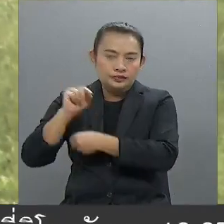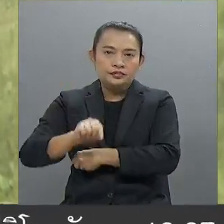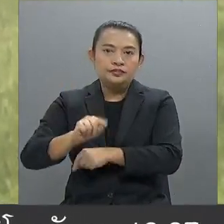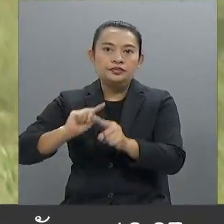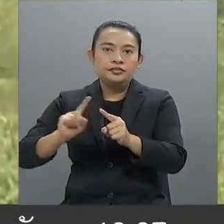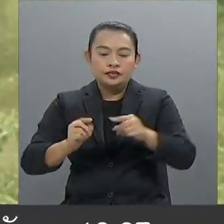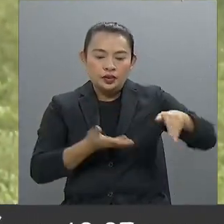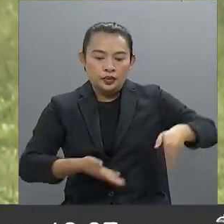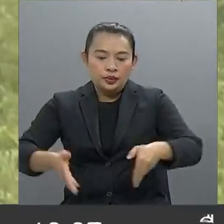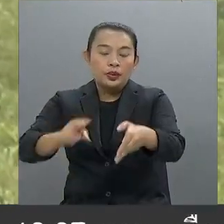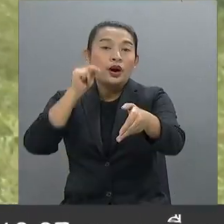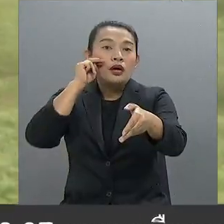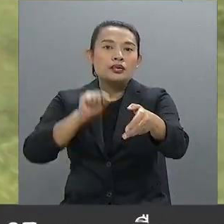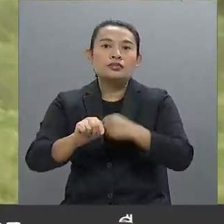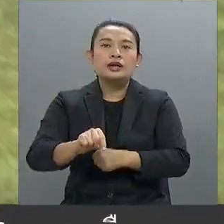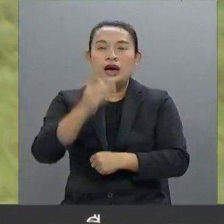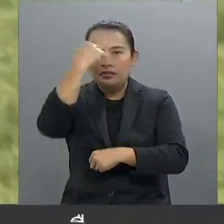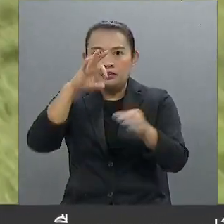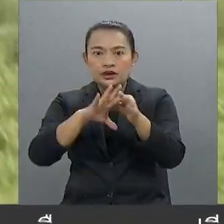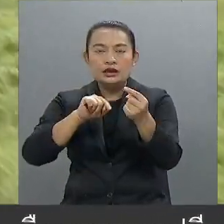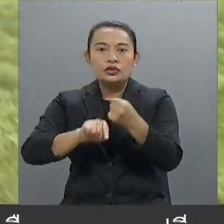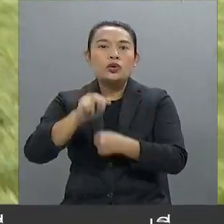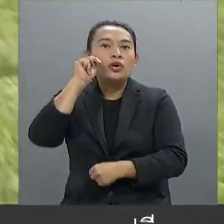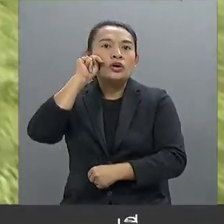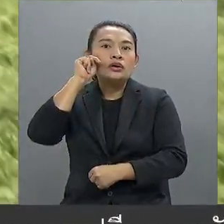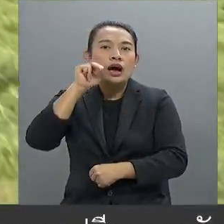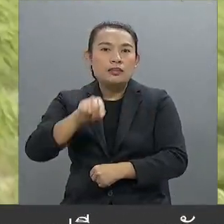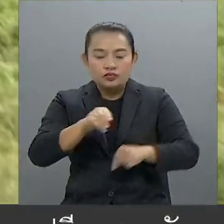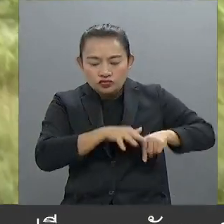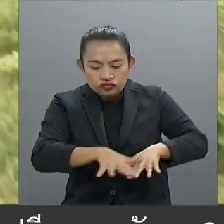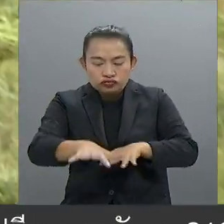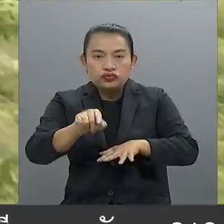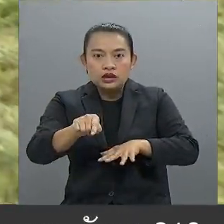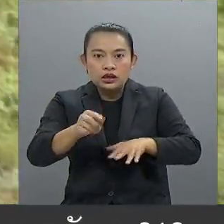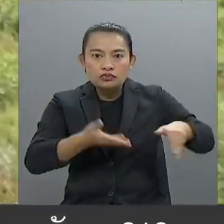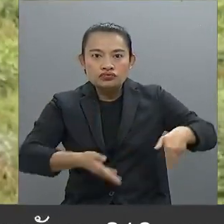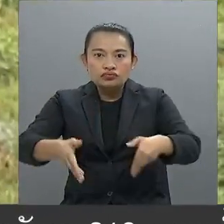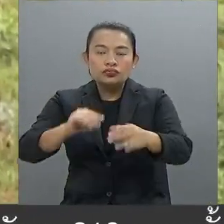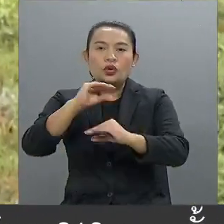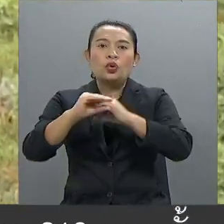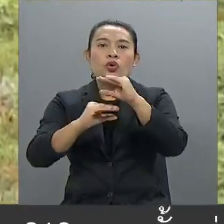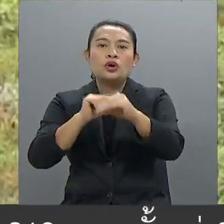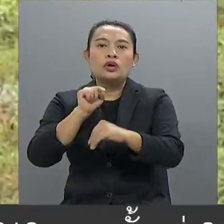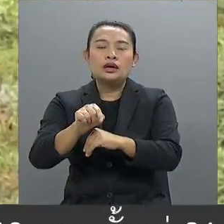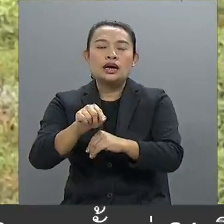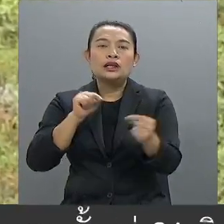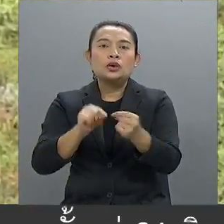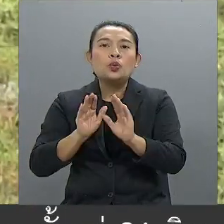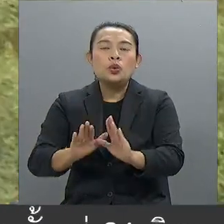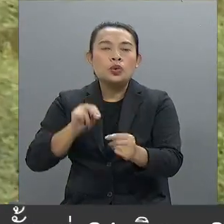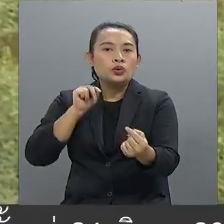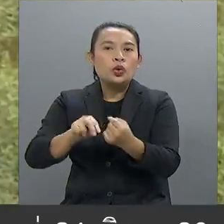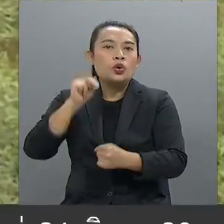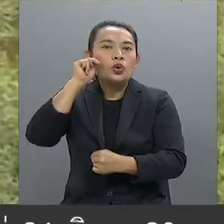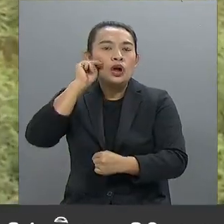ามซึ่งเป็นทางน้ำชลประทานนะคะซึ่งก็อยู่ในความดูแลของโครงการส่งน้ำและบำรุงรักษาช่องแคและโครง